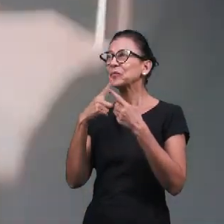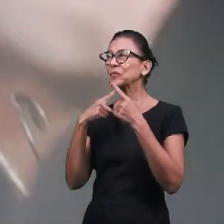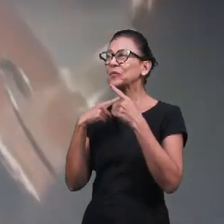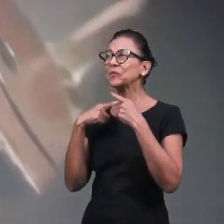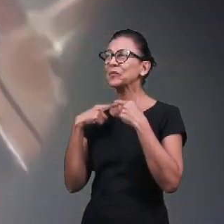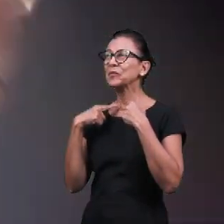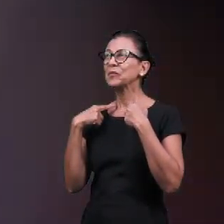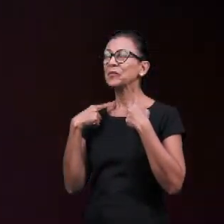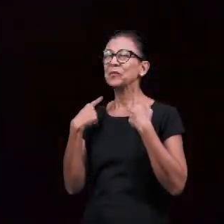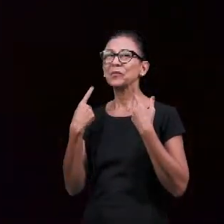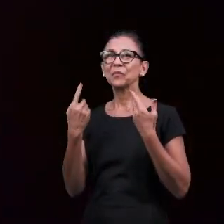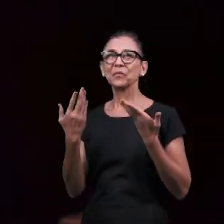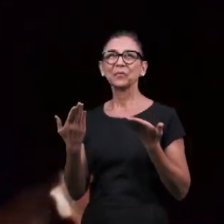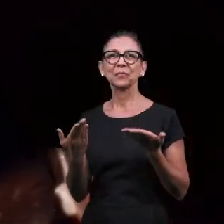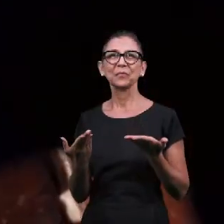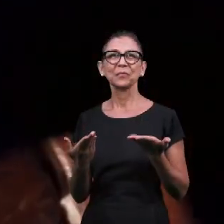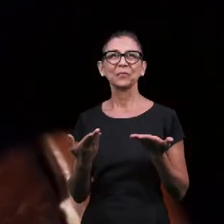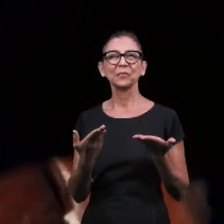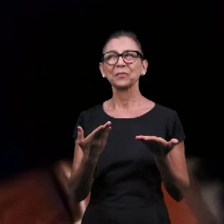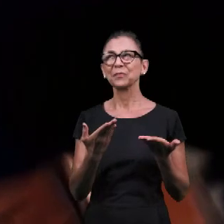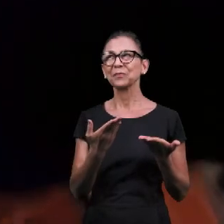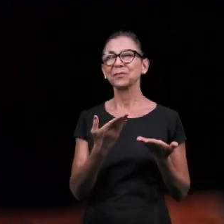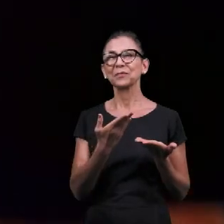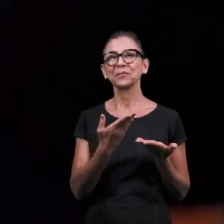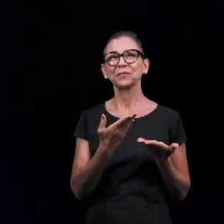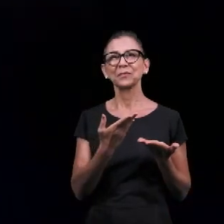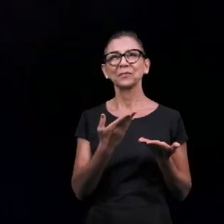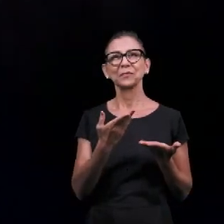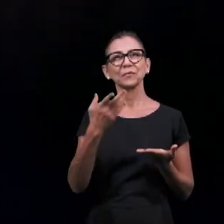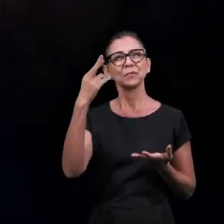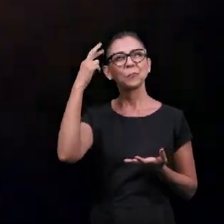я хочу дать Тебе, Господь мой,